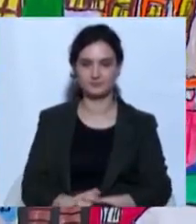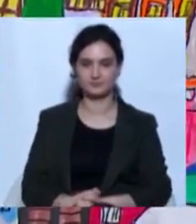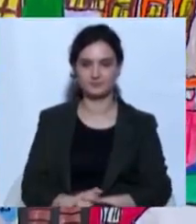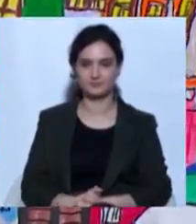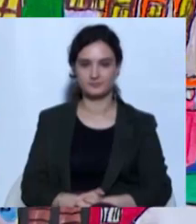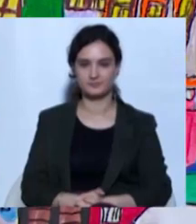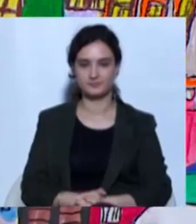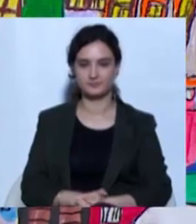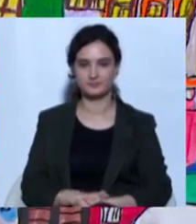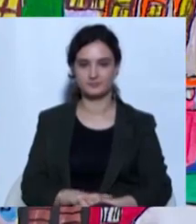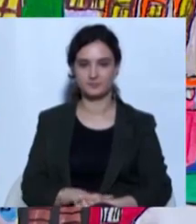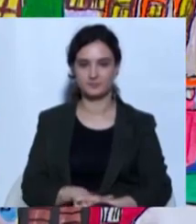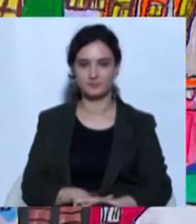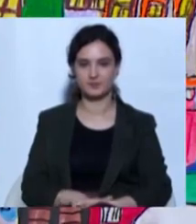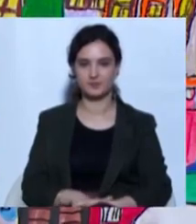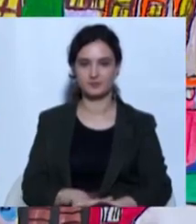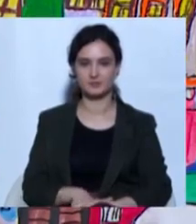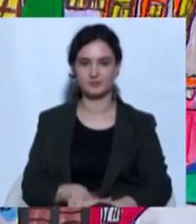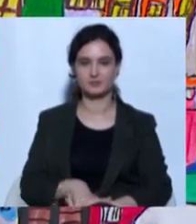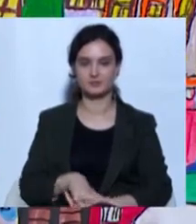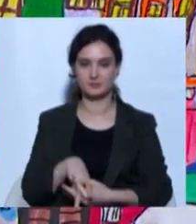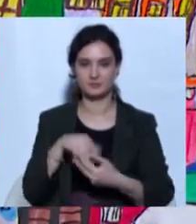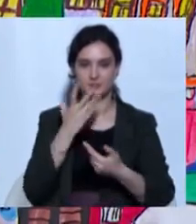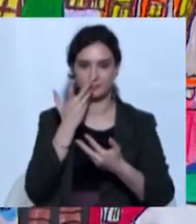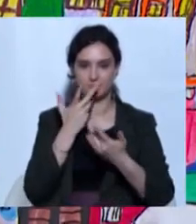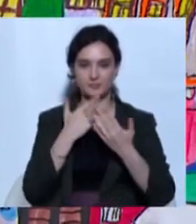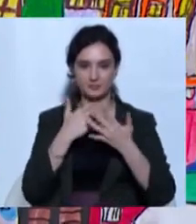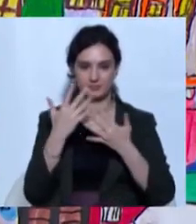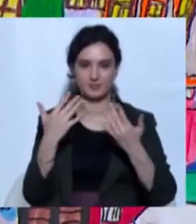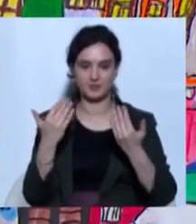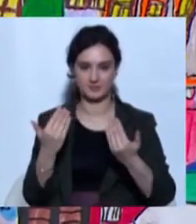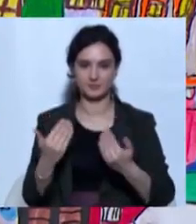მისი ესეთი ფერების